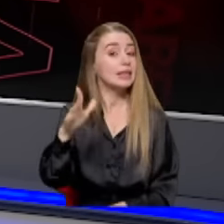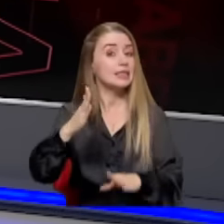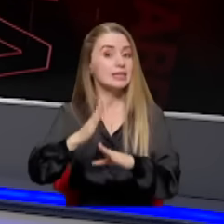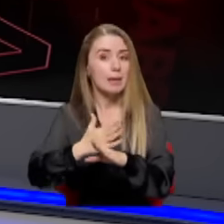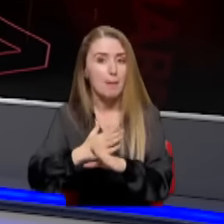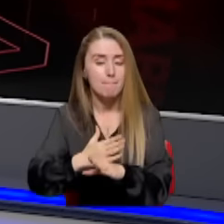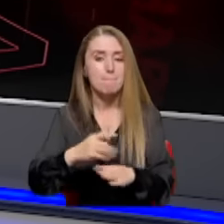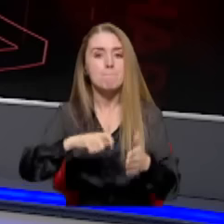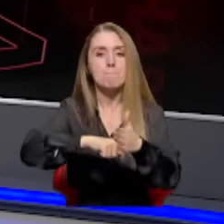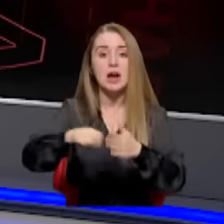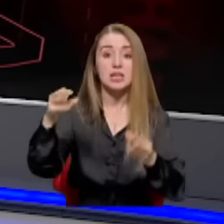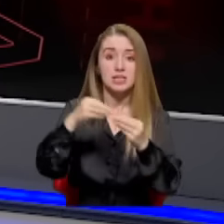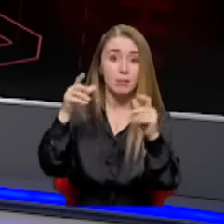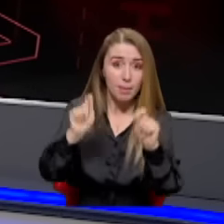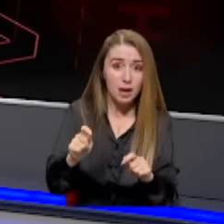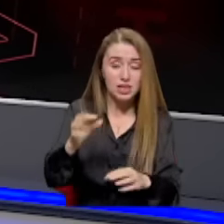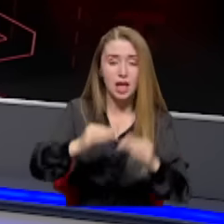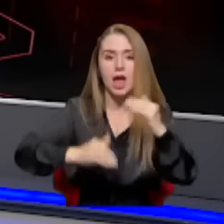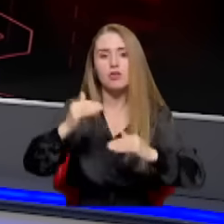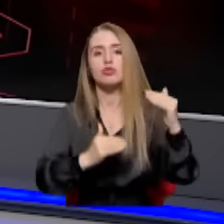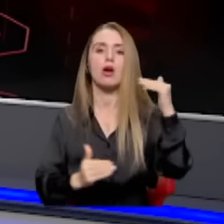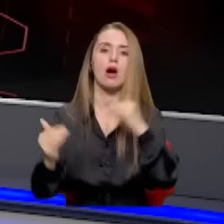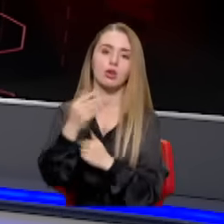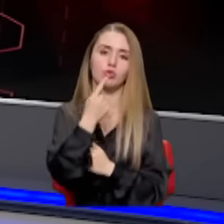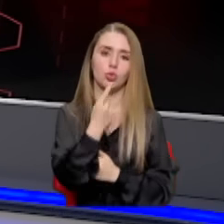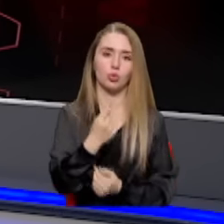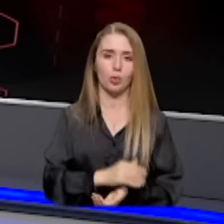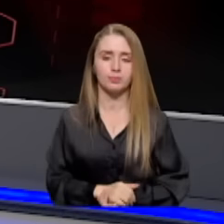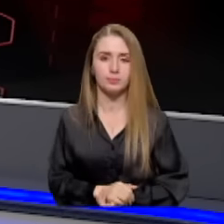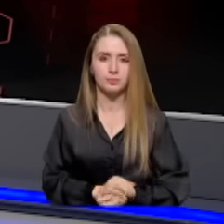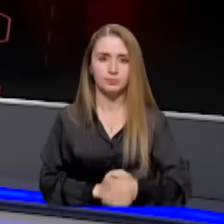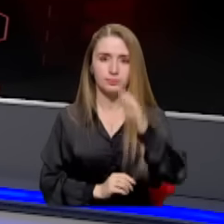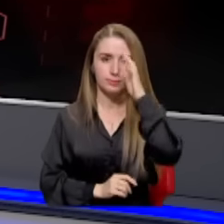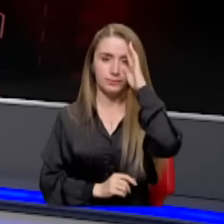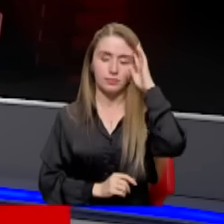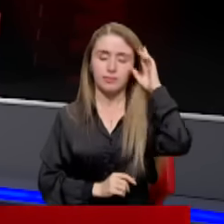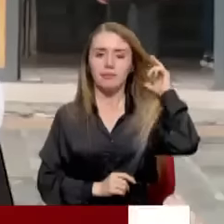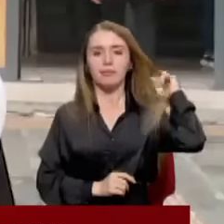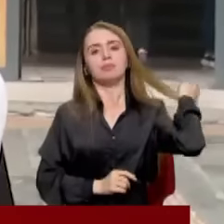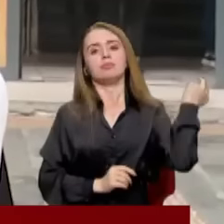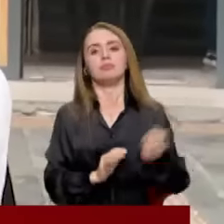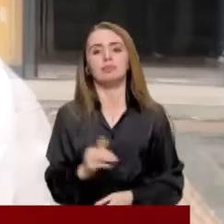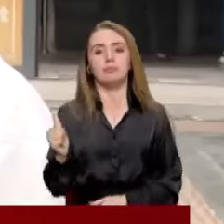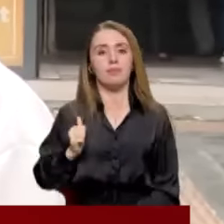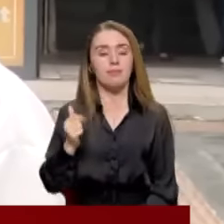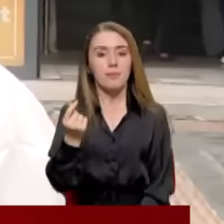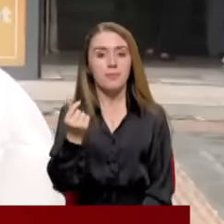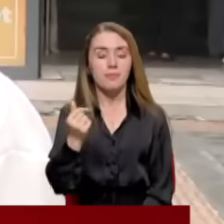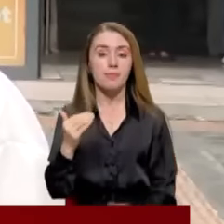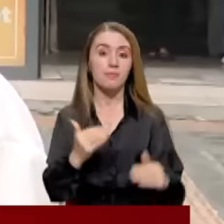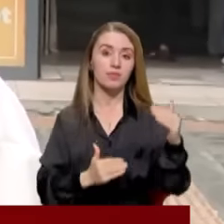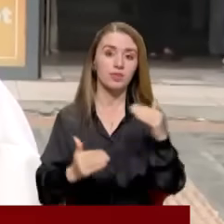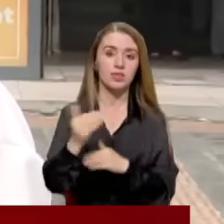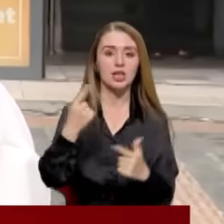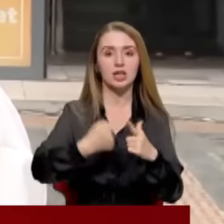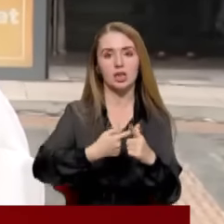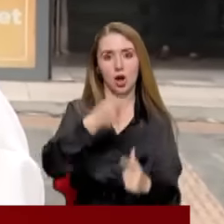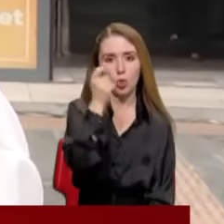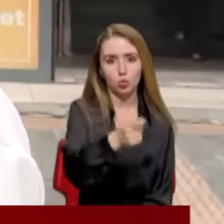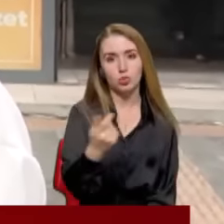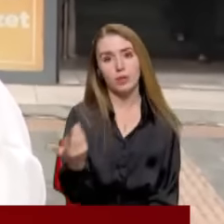de maaşlara zam enflasyonu artırıyor diyerek açıkladı. Asgari ücretin daha fazlasını kira olarak